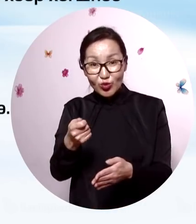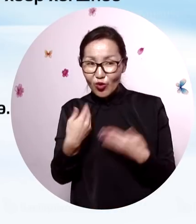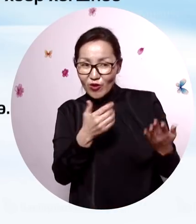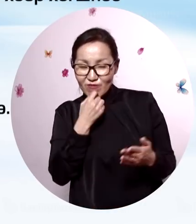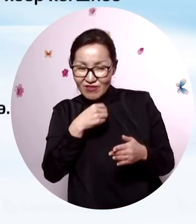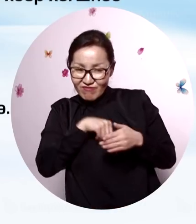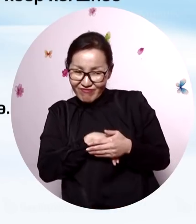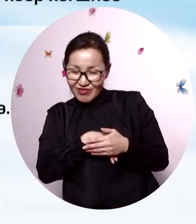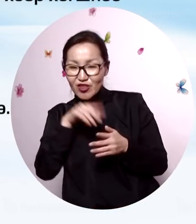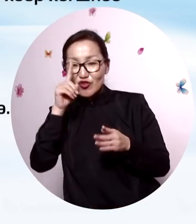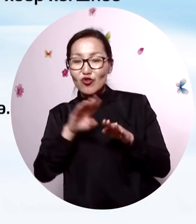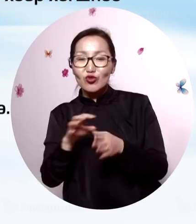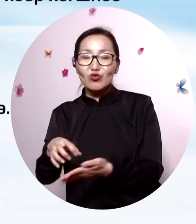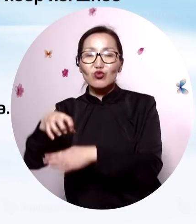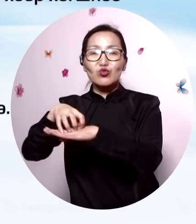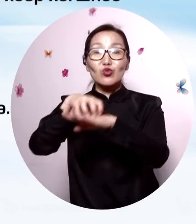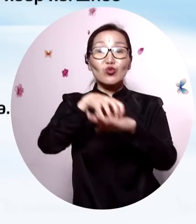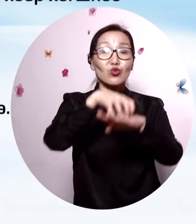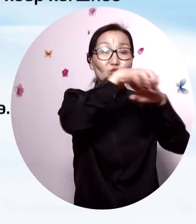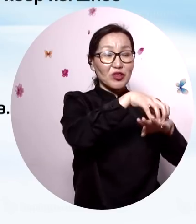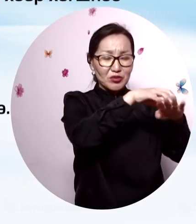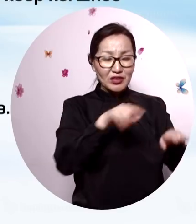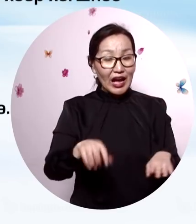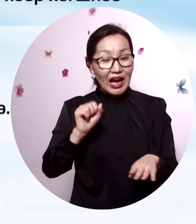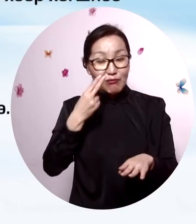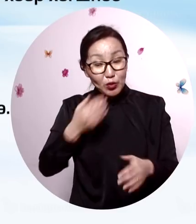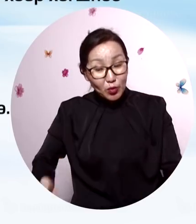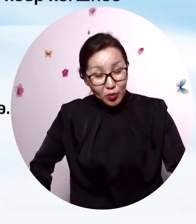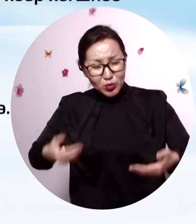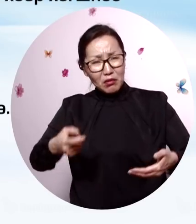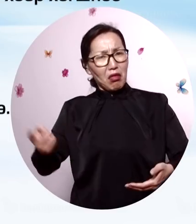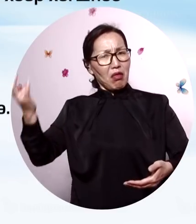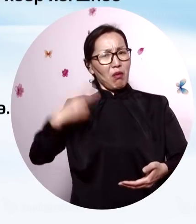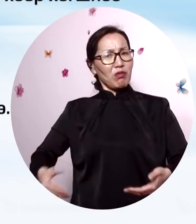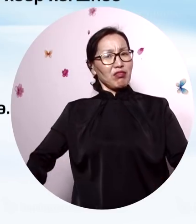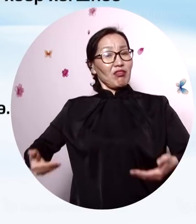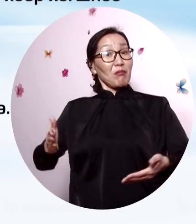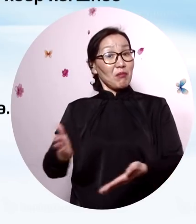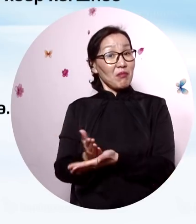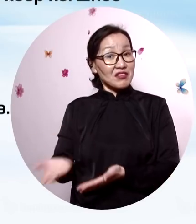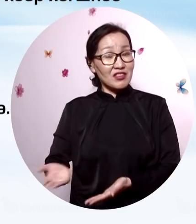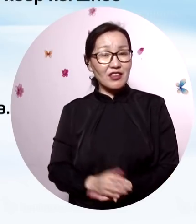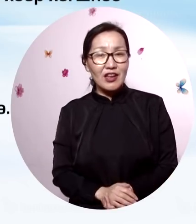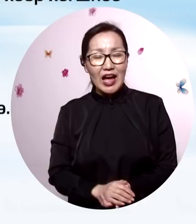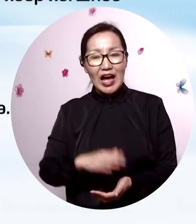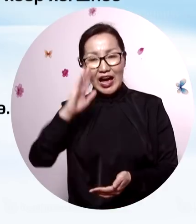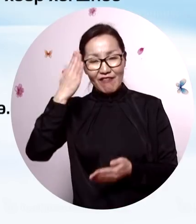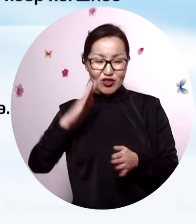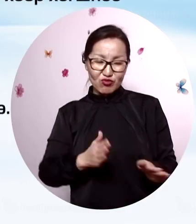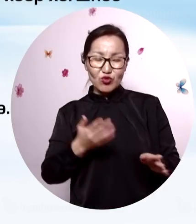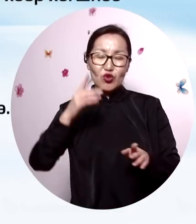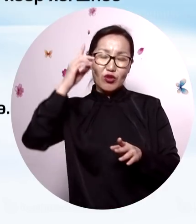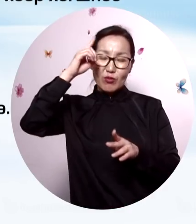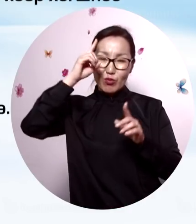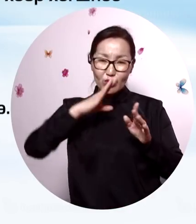бөгөөд нүүдлийн үеэр өргөж үзвэл нэн хүнд байжээ. Аав ээж хоёрын тэнгэрт халсан хойно